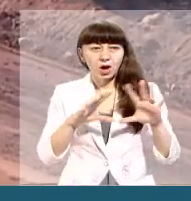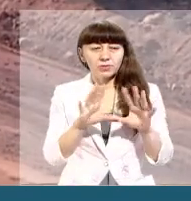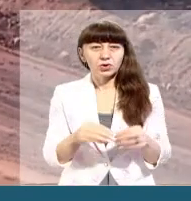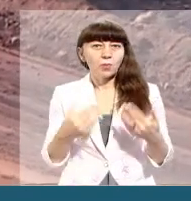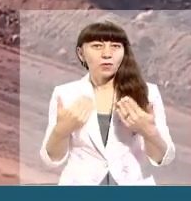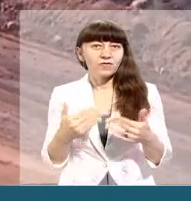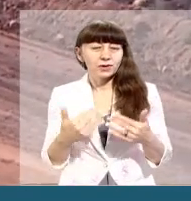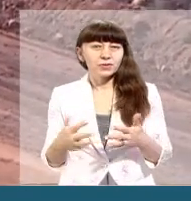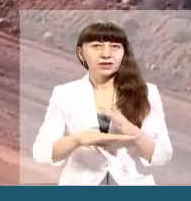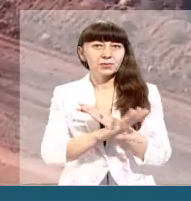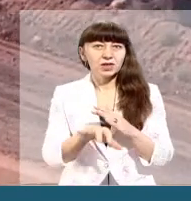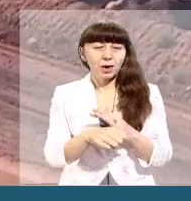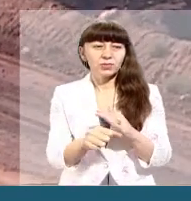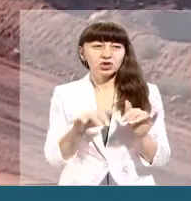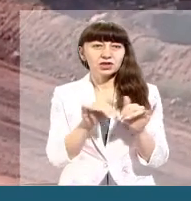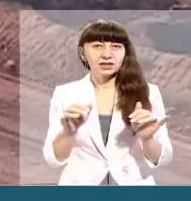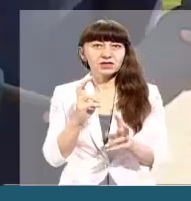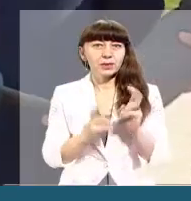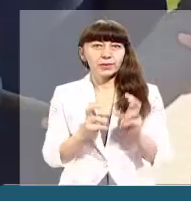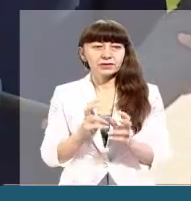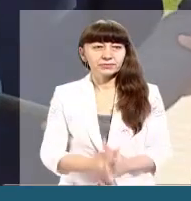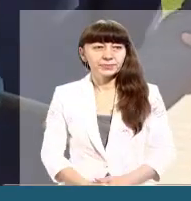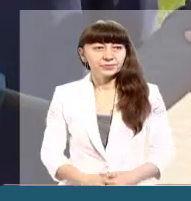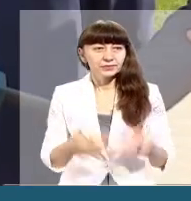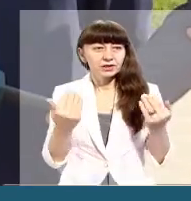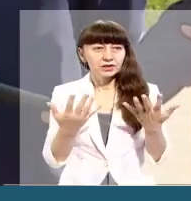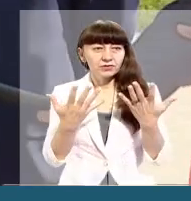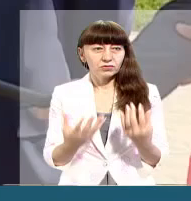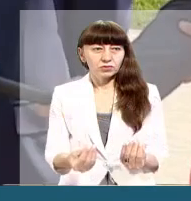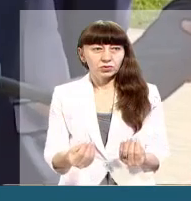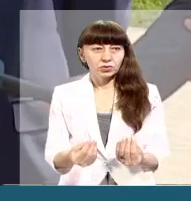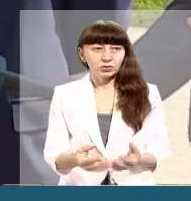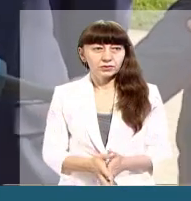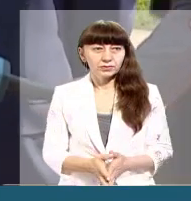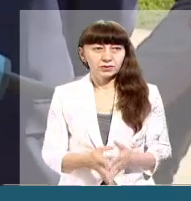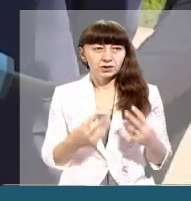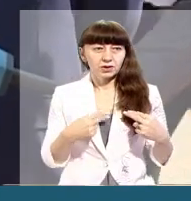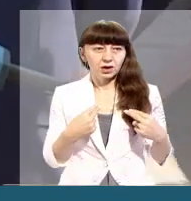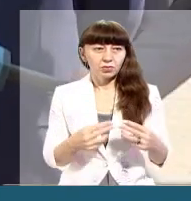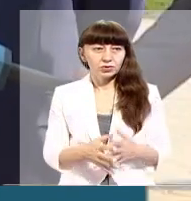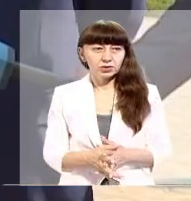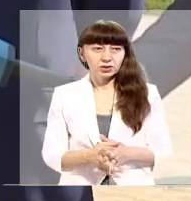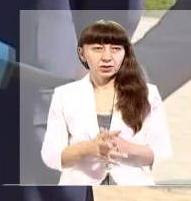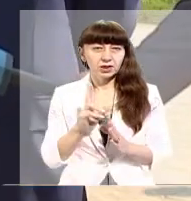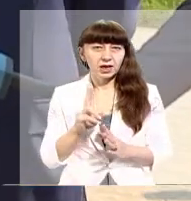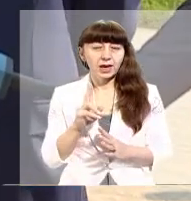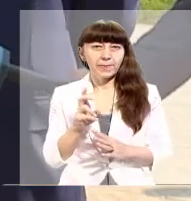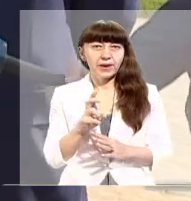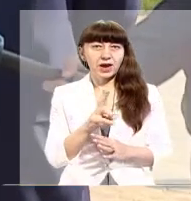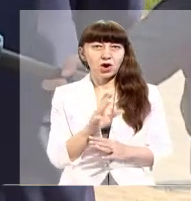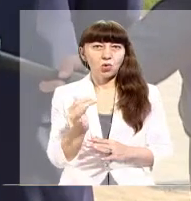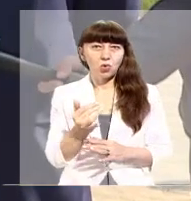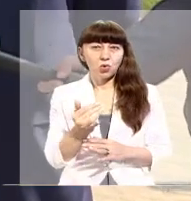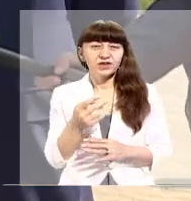объемами продукции и перспективами развития производства. На сегодняшний день в КБРУ работает 2000